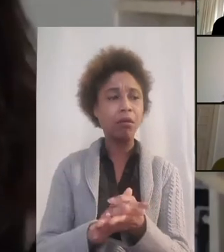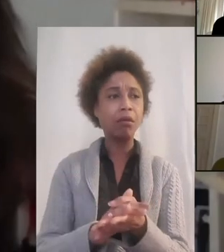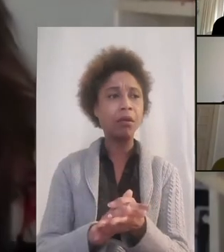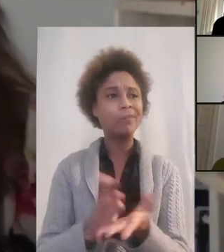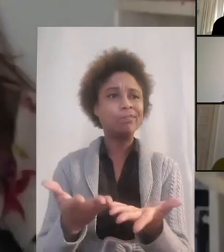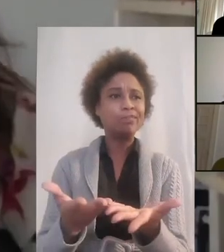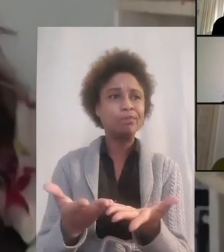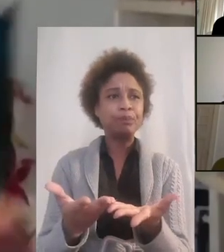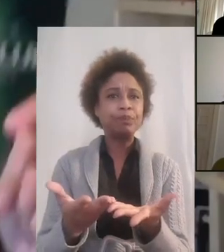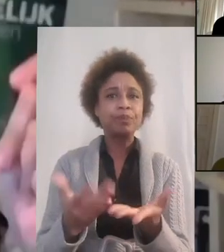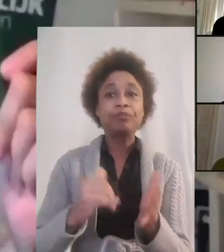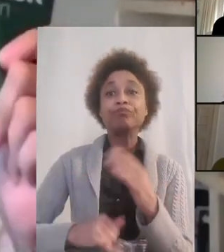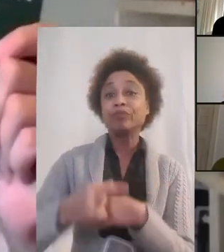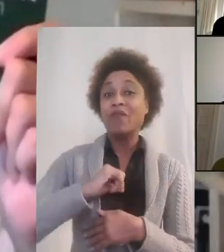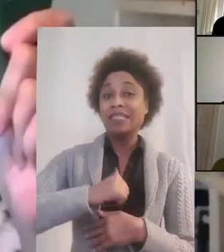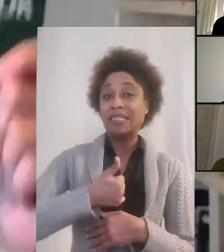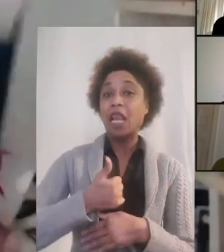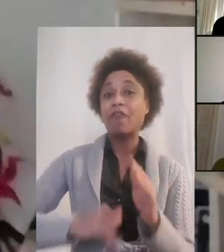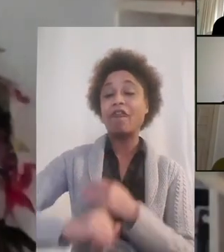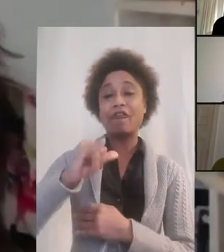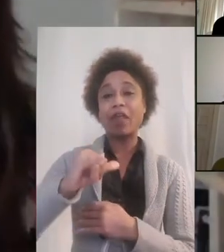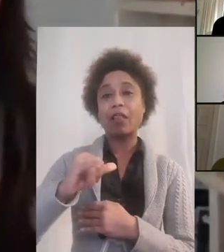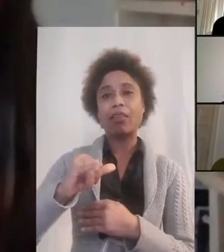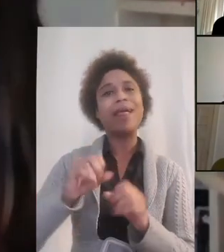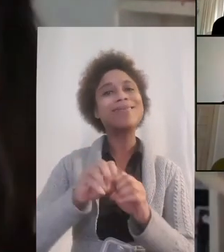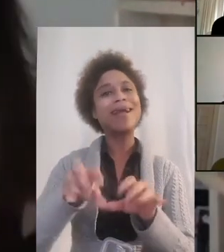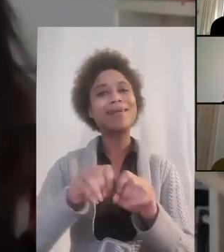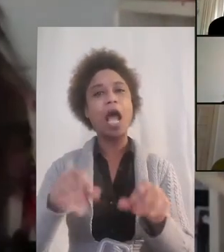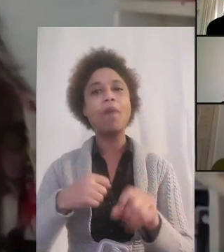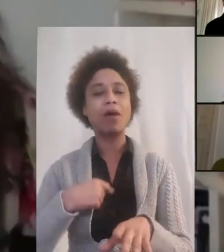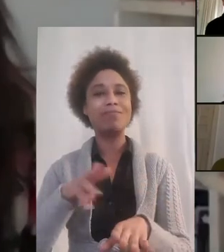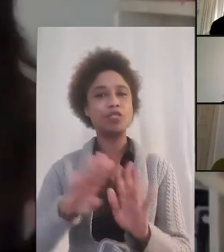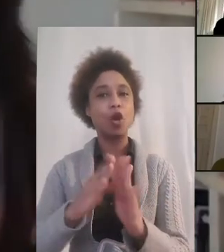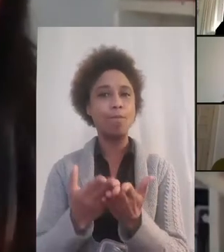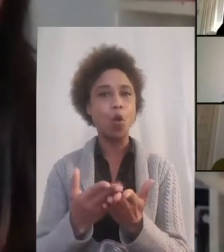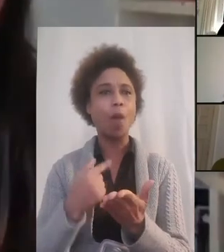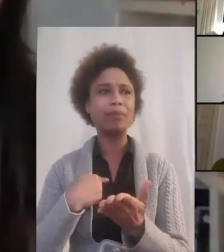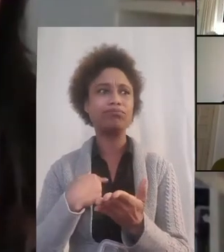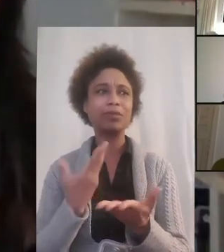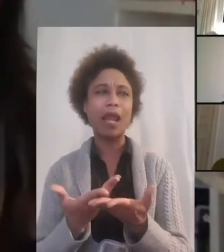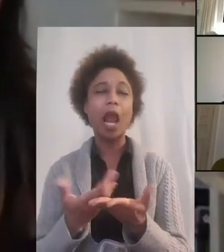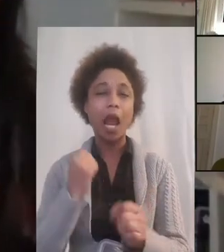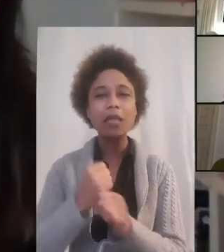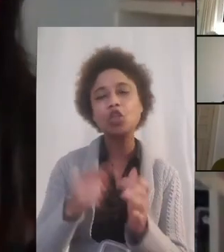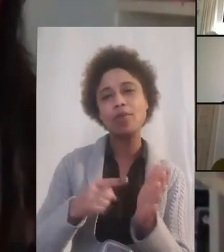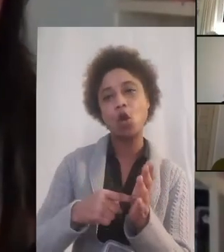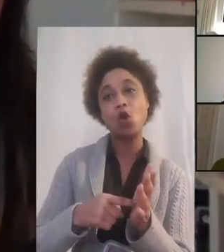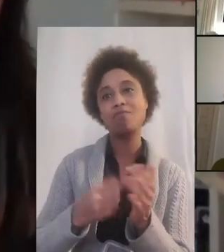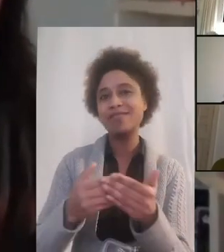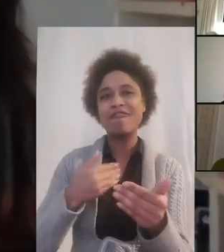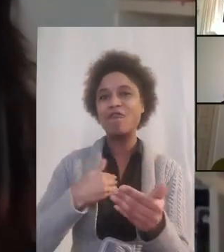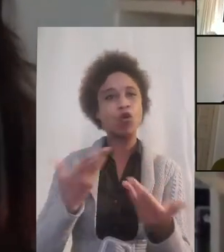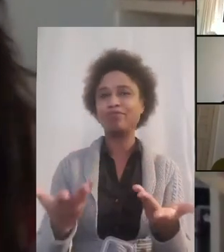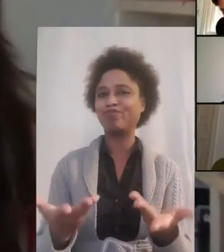veel even reclame voor Mariannes boekje. Daar maken wij zelf gretig gebruik van. Maar dat was er voorheen nog